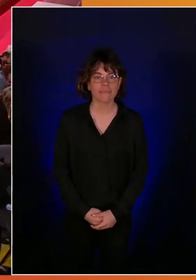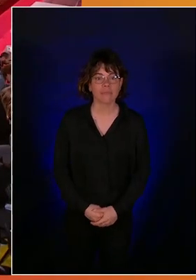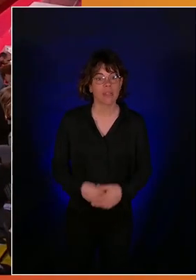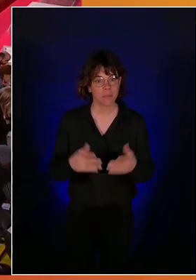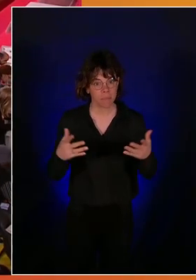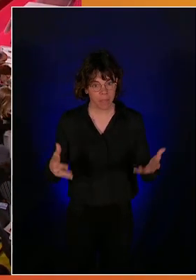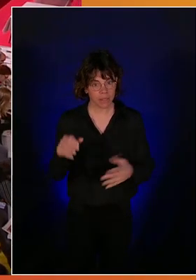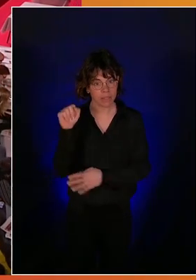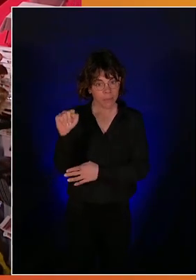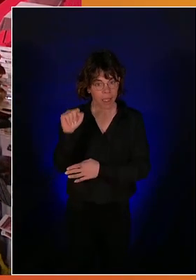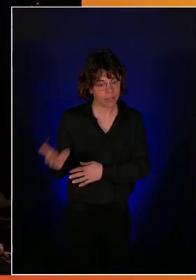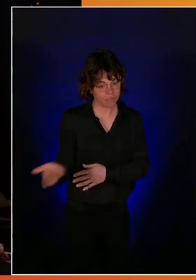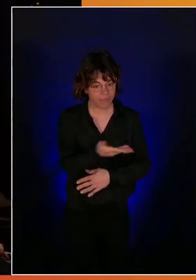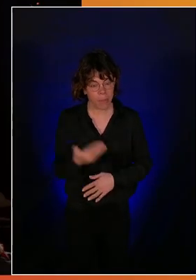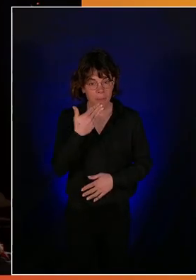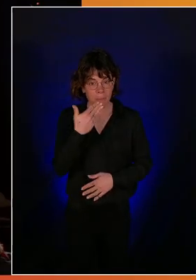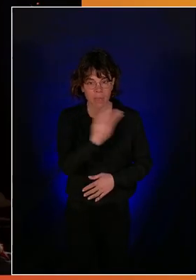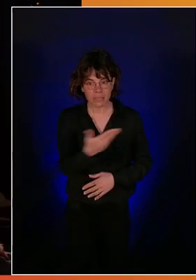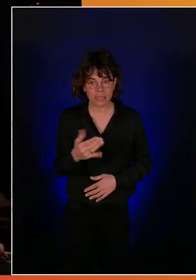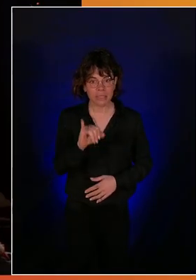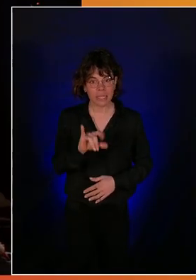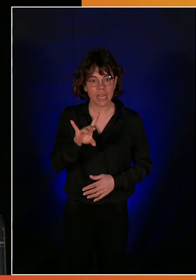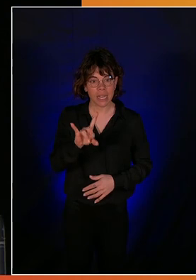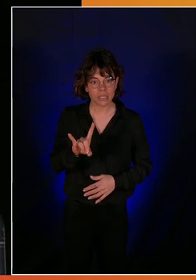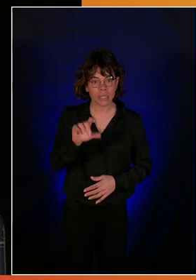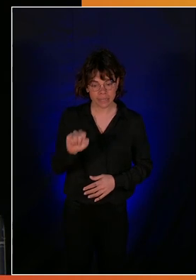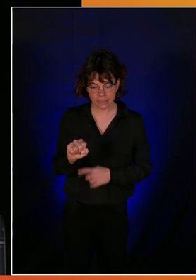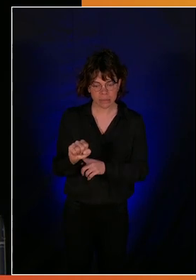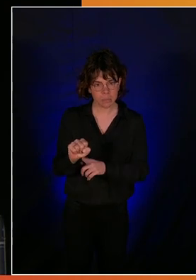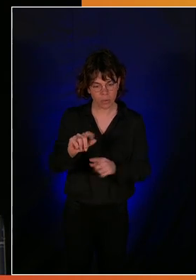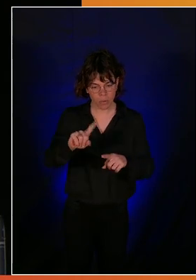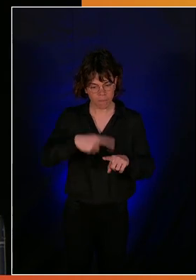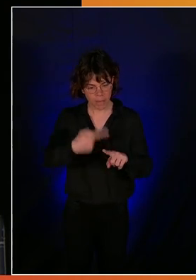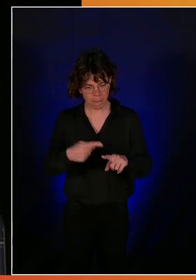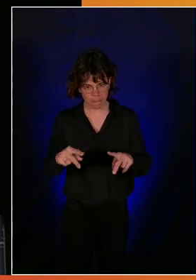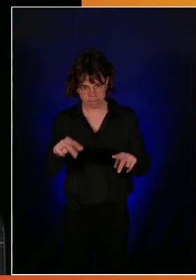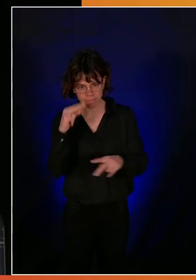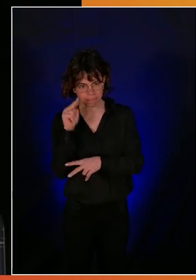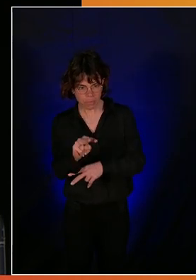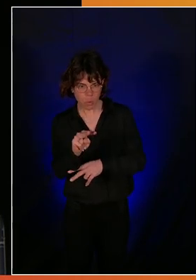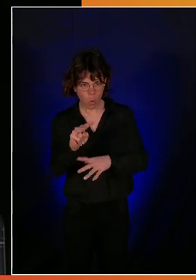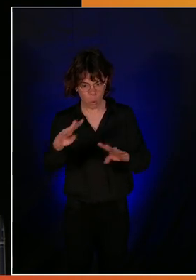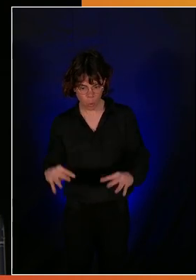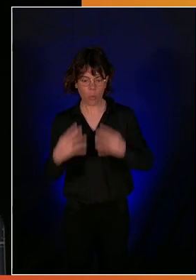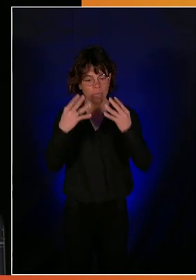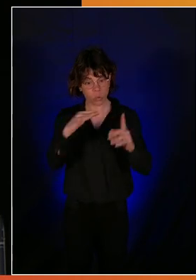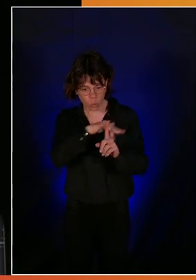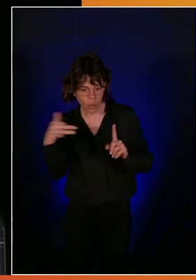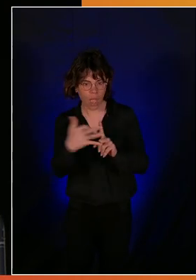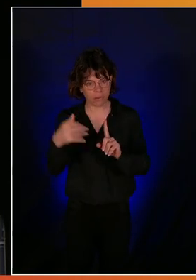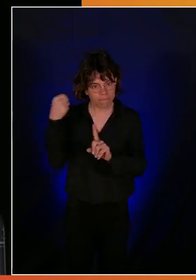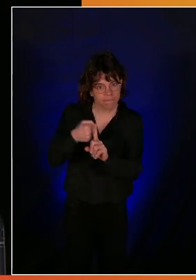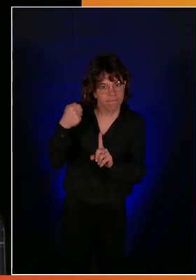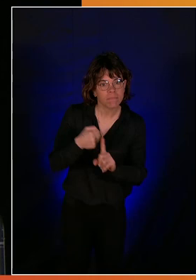Mes camarades, un grand merci à l'IHS pour ce film sur une belle conquête sociale et lutte sociale,